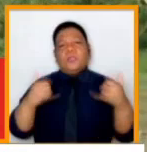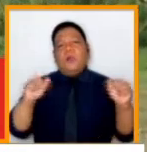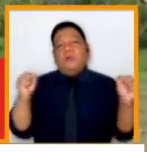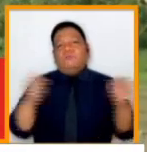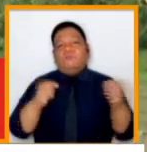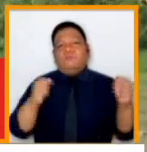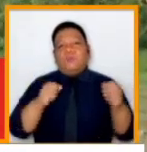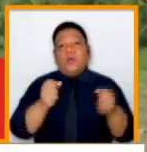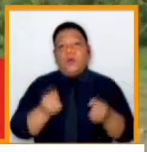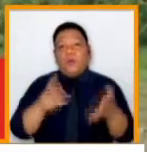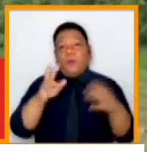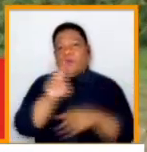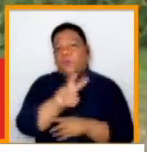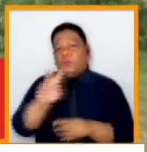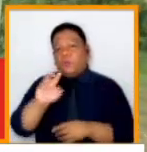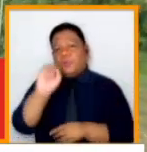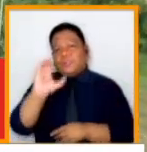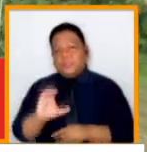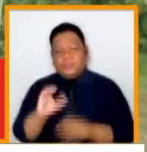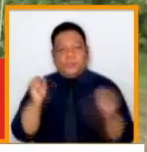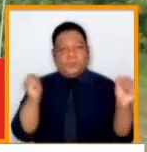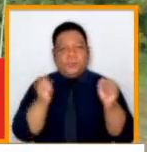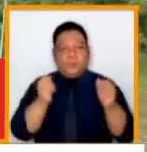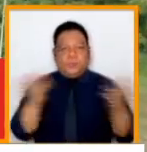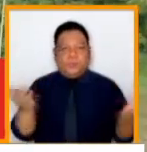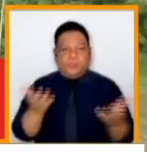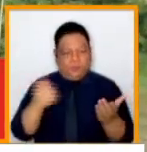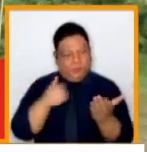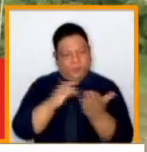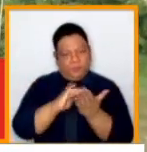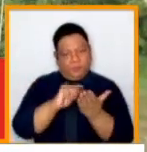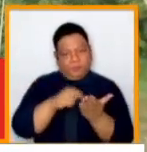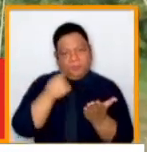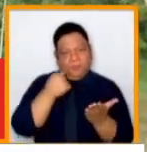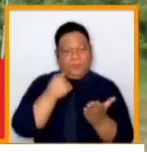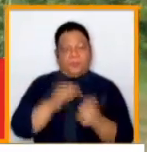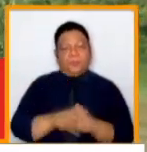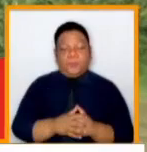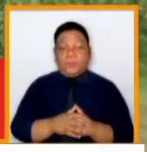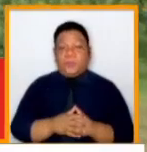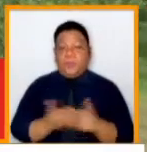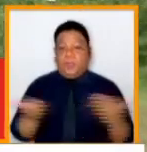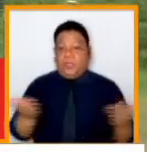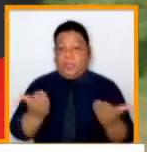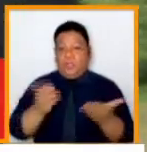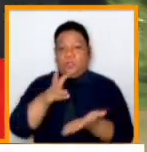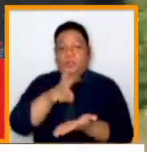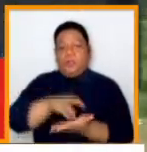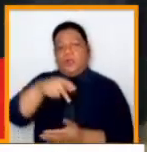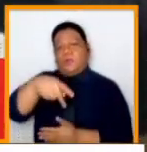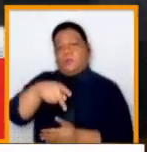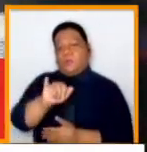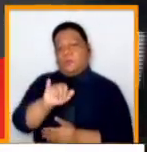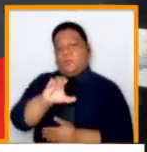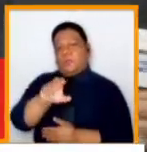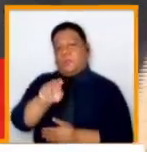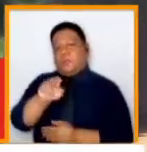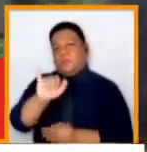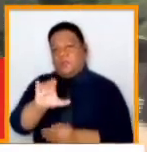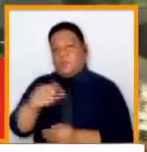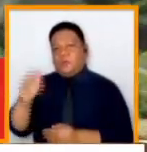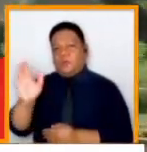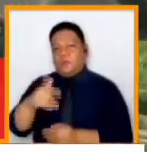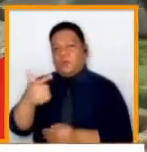batay sa weather app sa aking mobile phone. Andito ako ngayon sa Picnic Grove, ito sa likod ko yung Bulkang Taal. Sa mga oras na